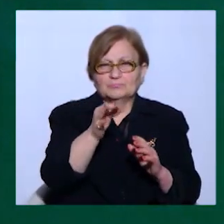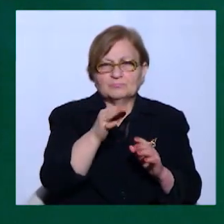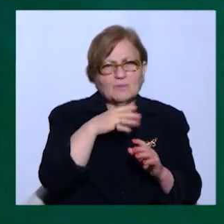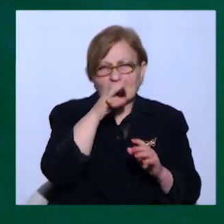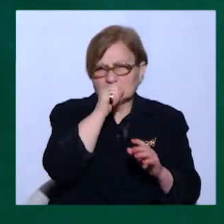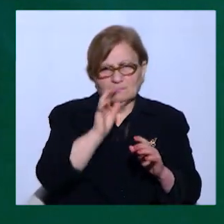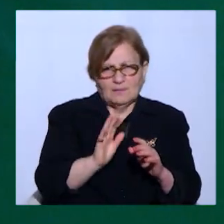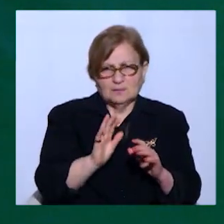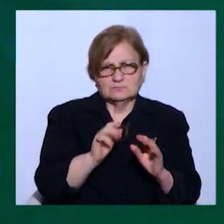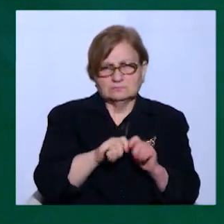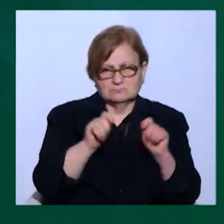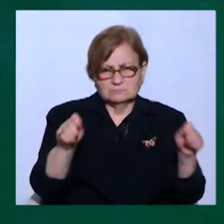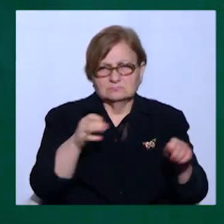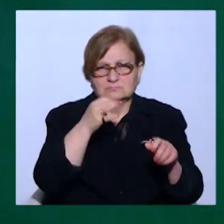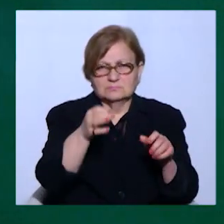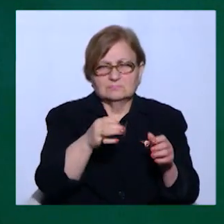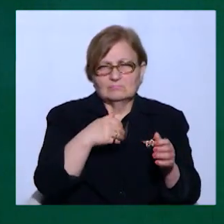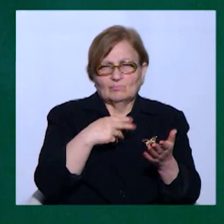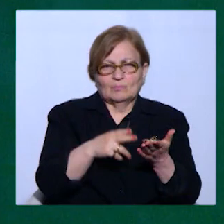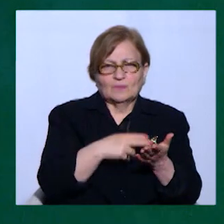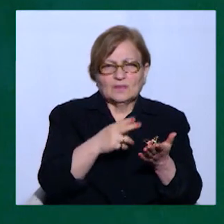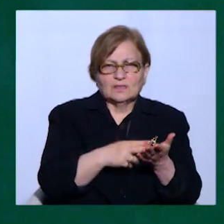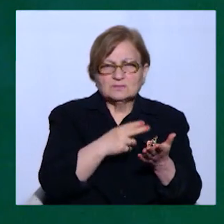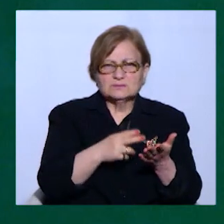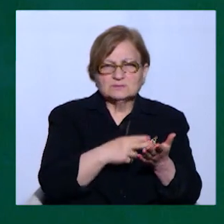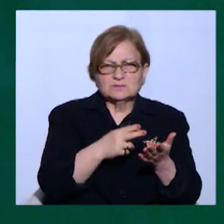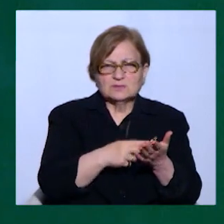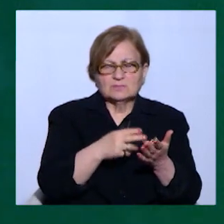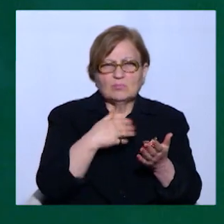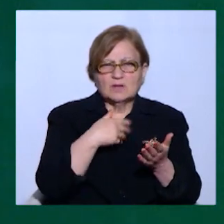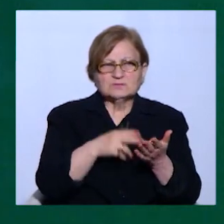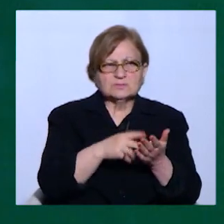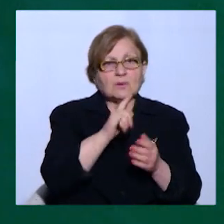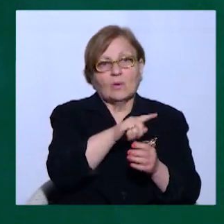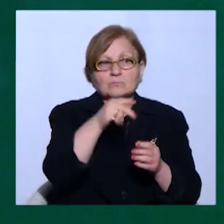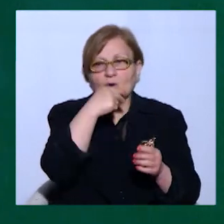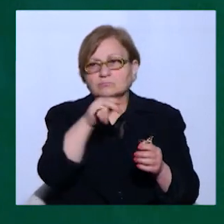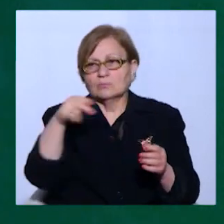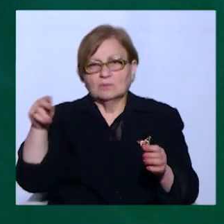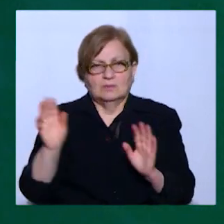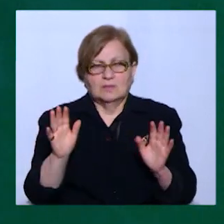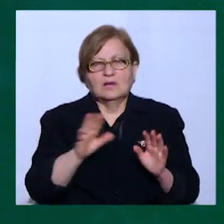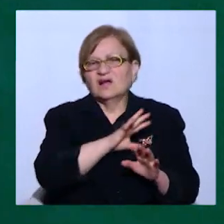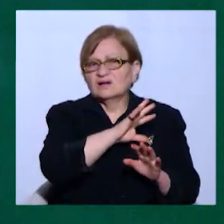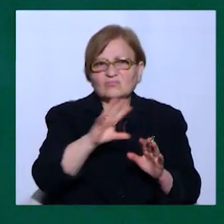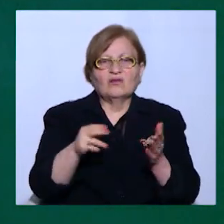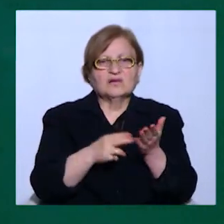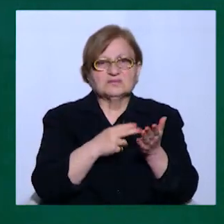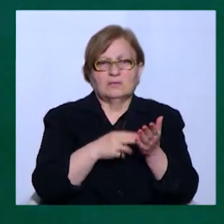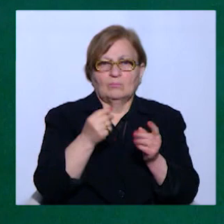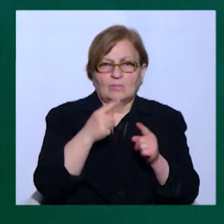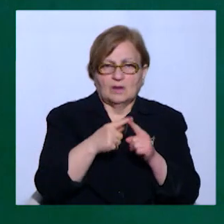ვმალავ. არც ერთ სახელმძღვანელოს მე ამ წუთას არ უკეთებ რეკლამას და არც ანტირეკლამას. ყველა სახელმძღვანელო, რომელიც